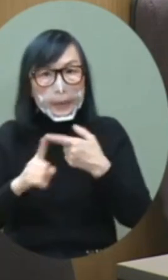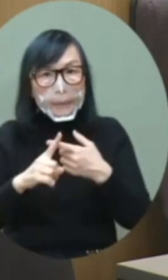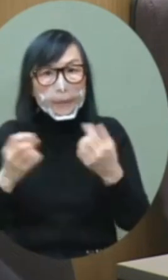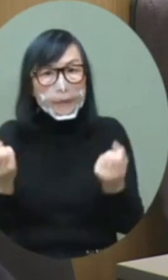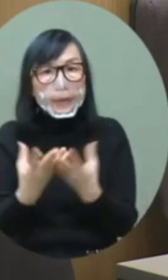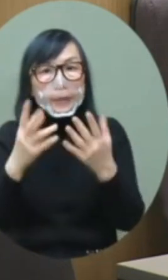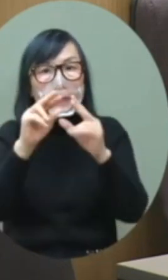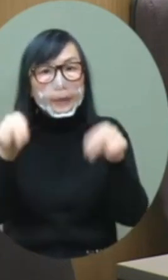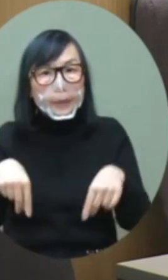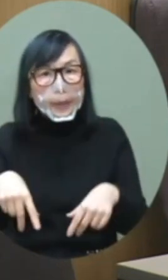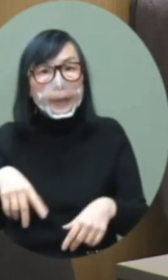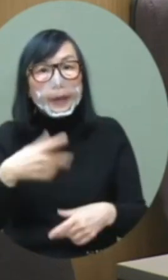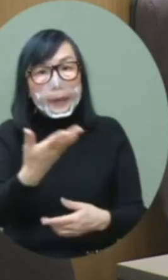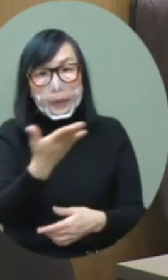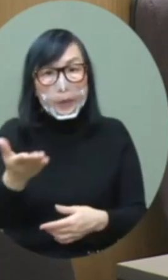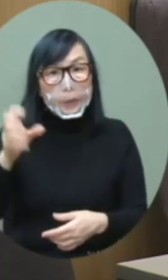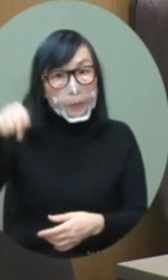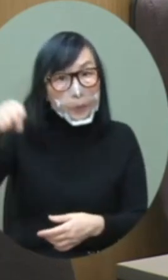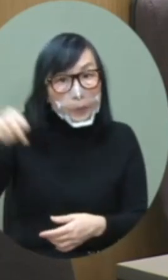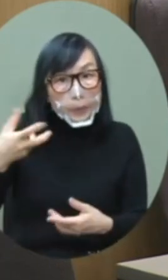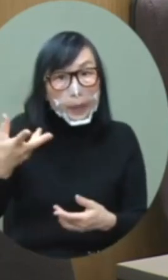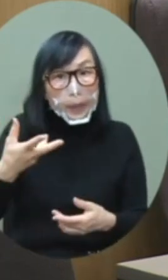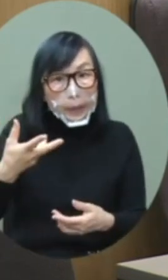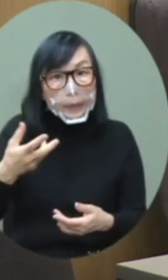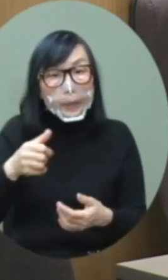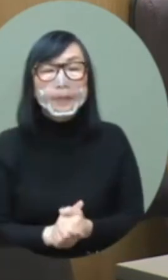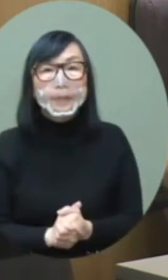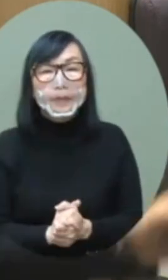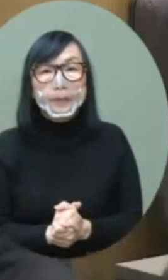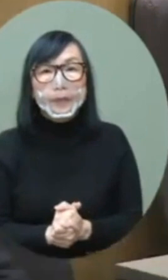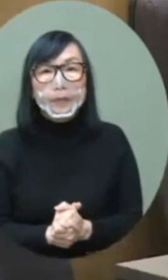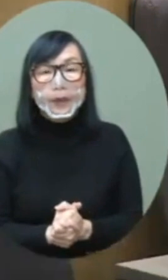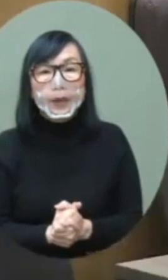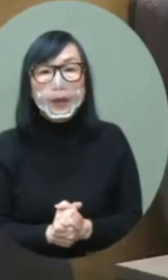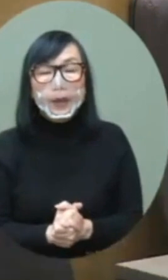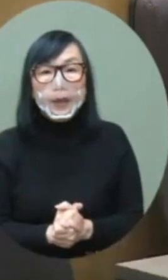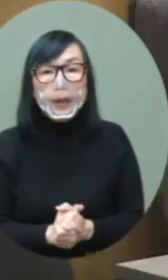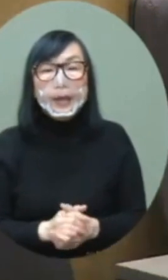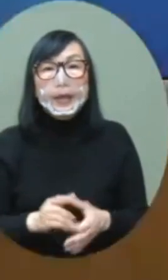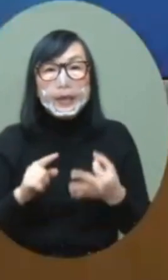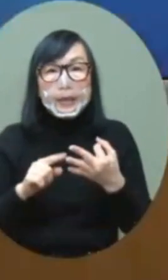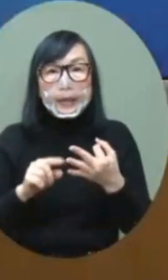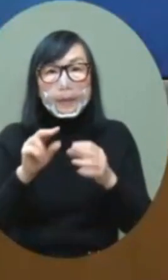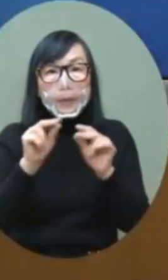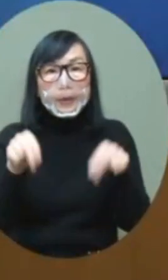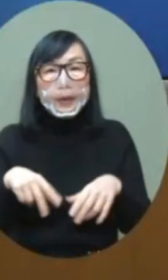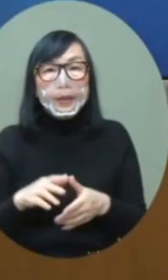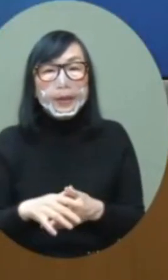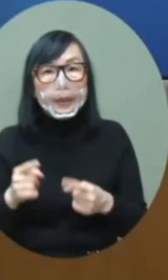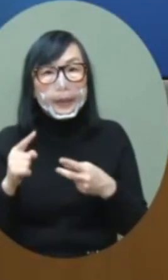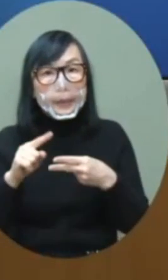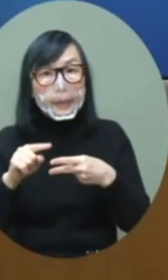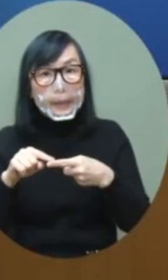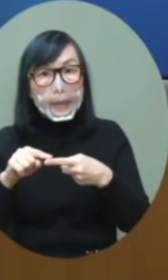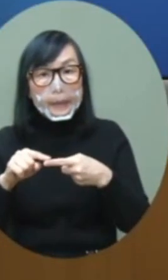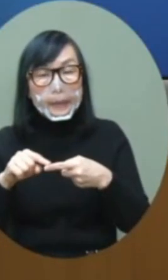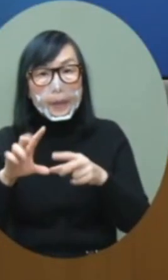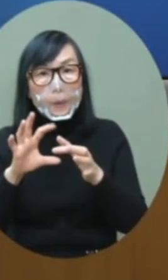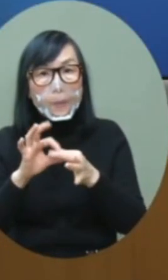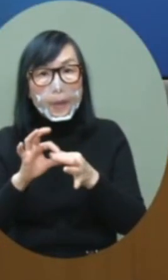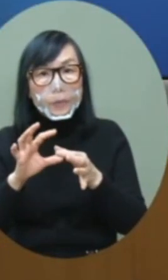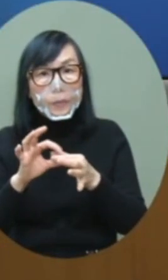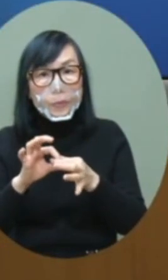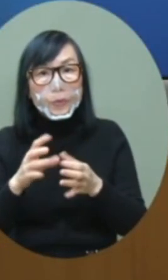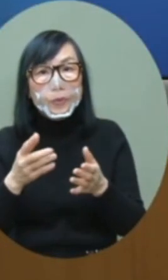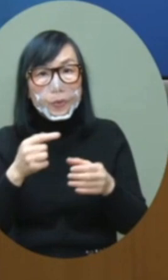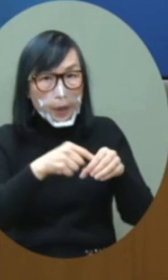啦？咁你哋同唔同意咧？會唔會有個咁樣嘅委員會咧？ 三個問題。第一個問題咧係關於我哋